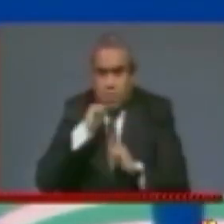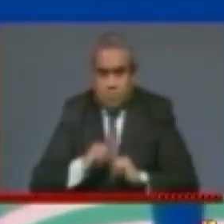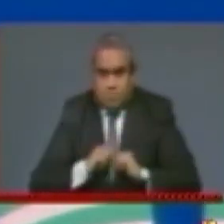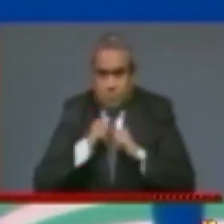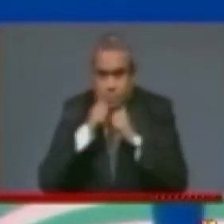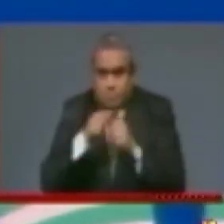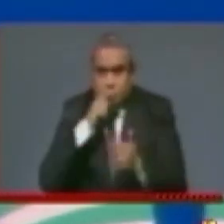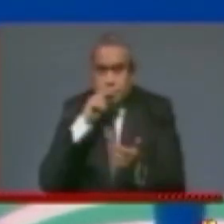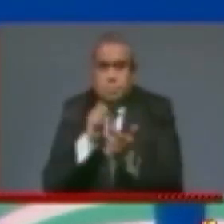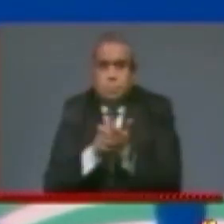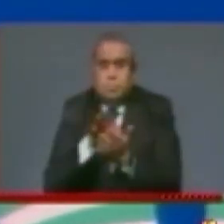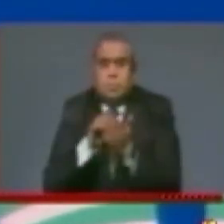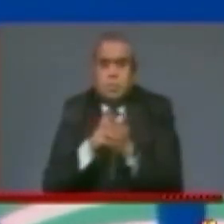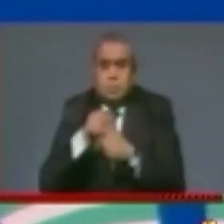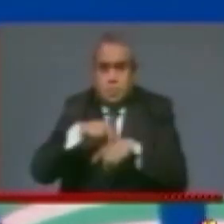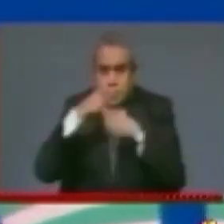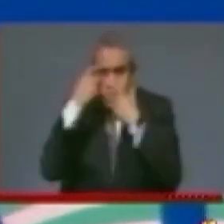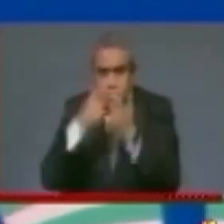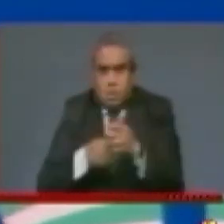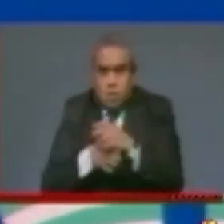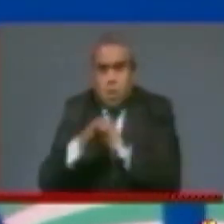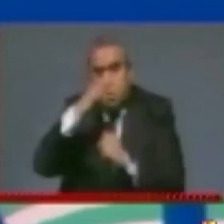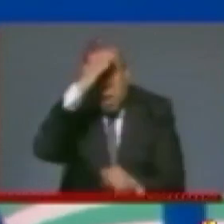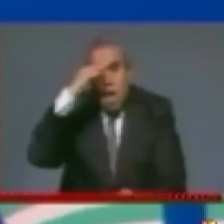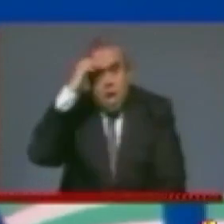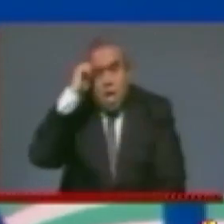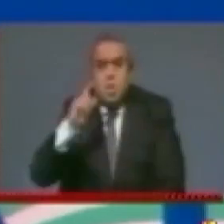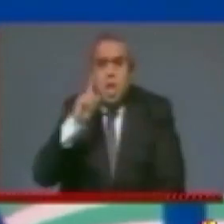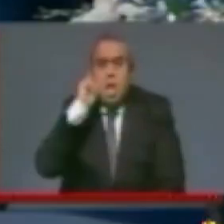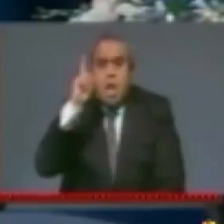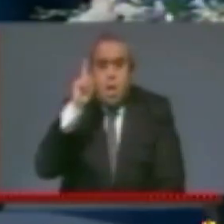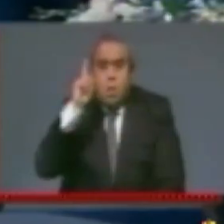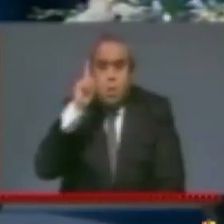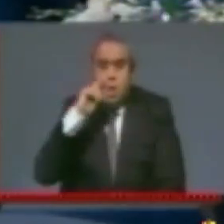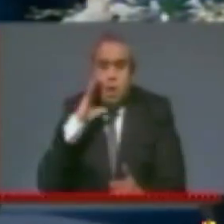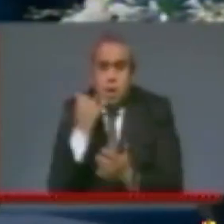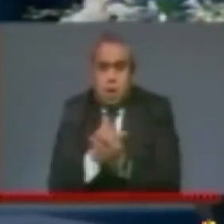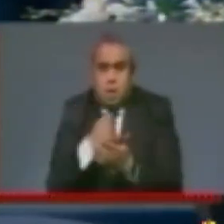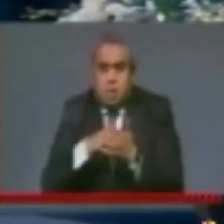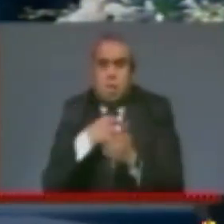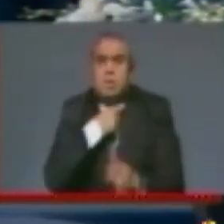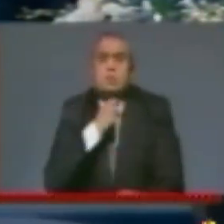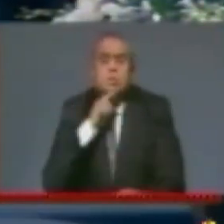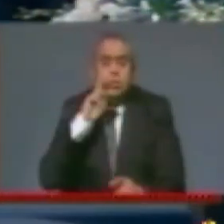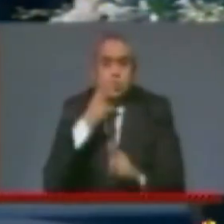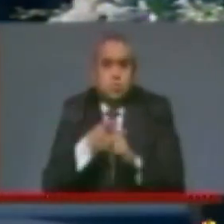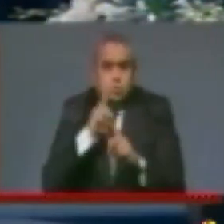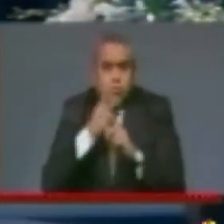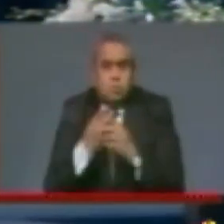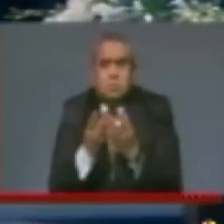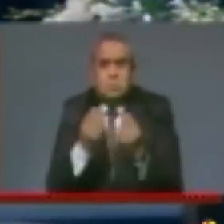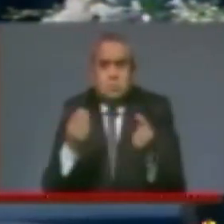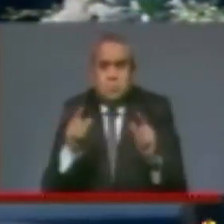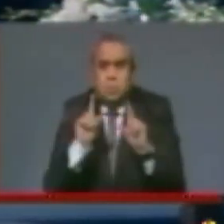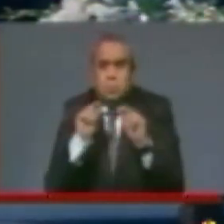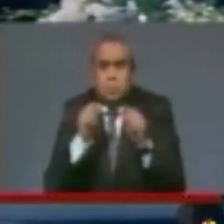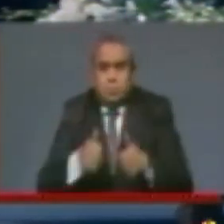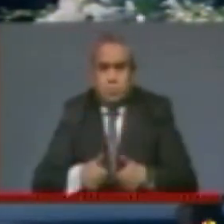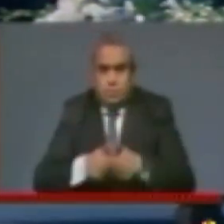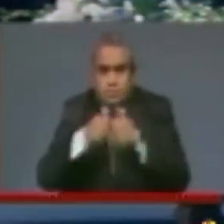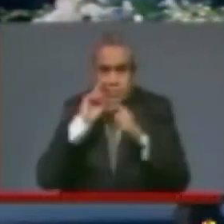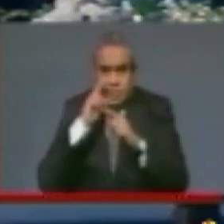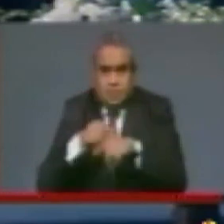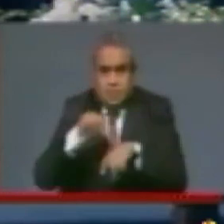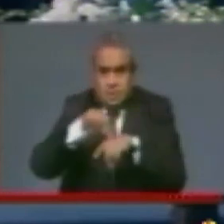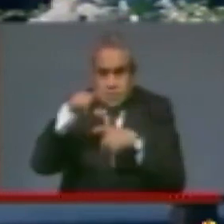الميدانيه بيبداها دائما من قلب الصعيد وده كان فعلا من بضعه اسابيع وشفنا حجم الانجاز اللي قامت به الدوله في